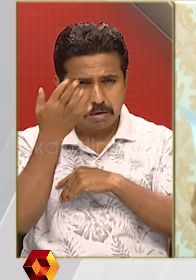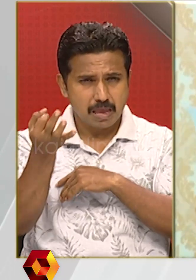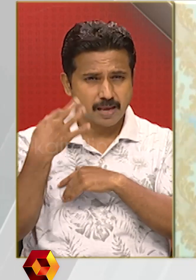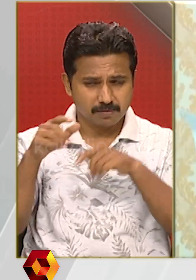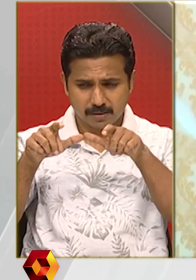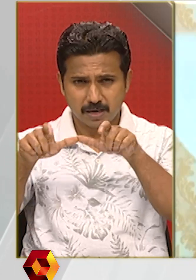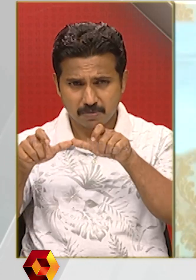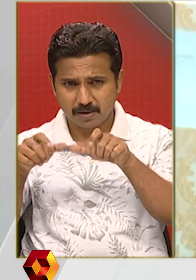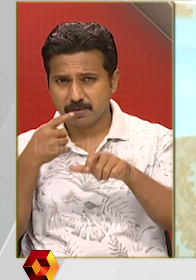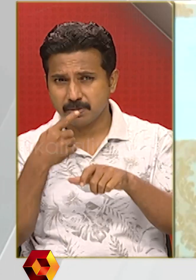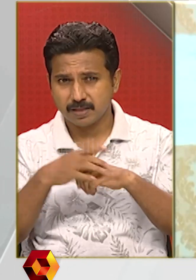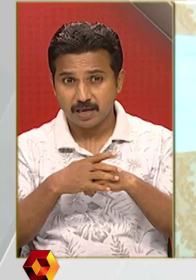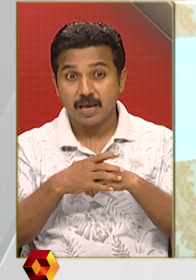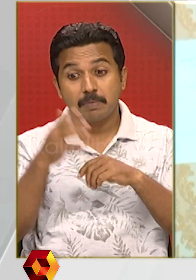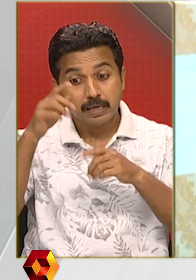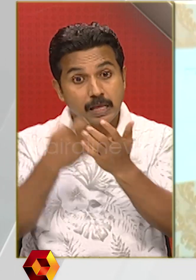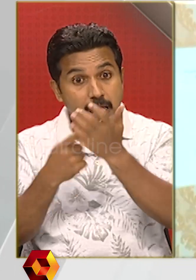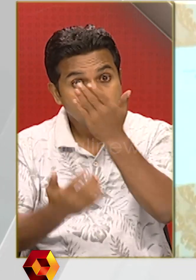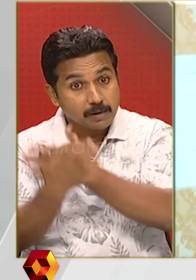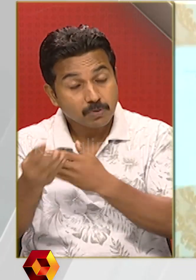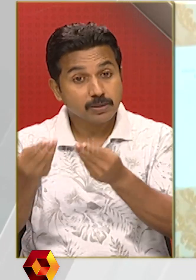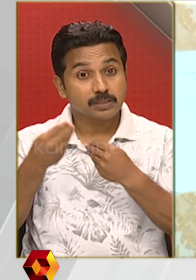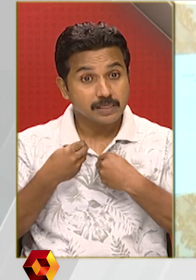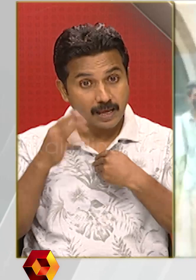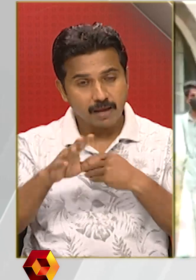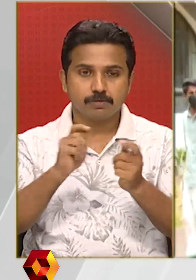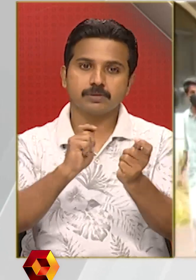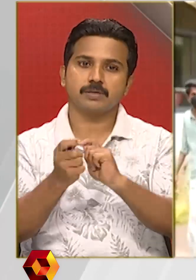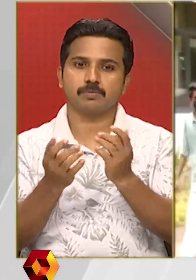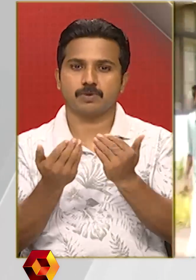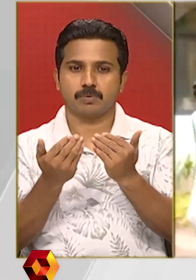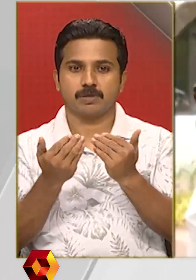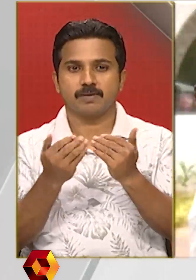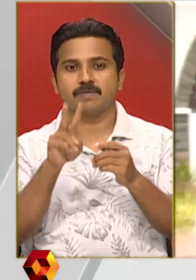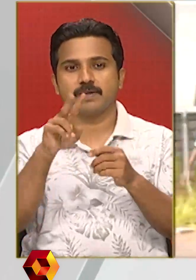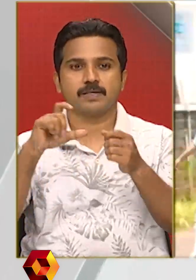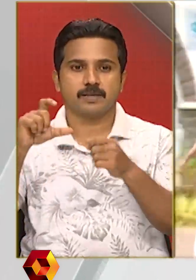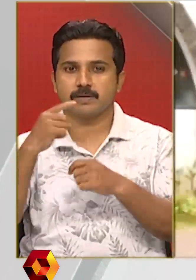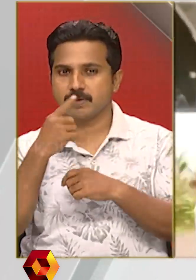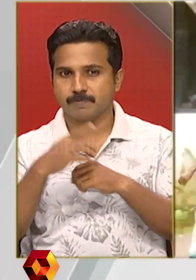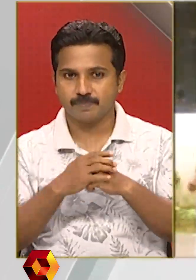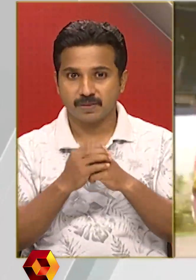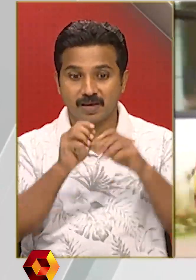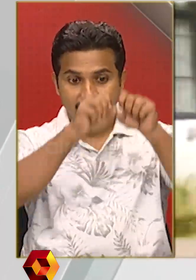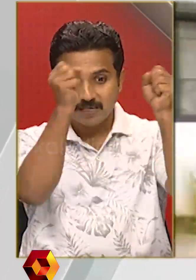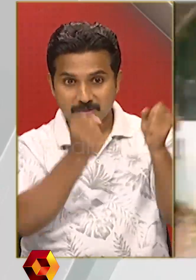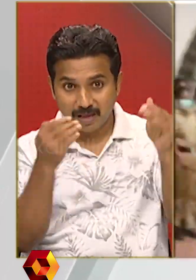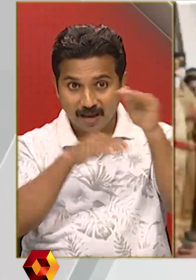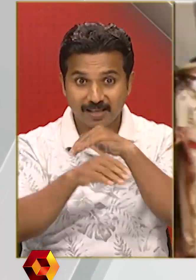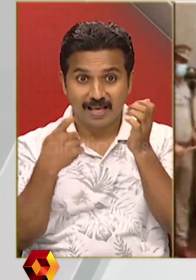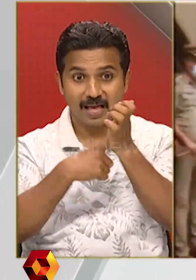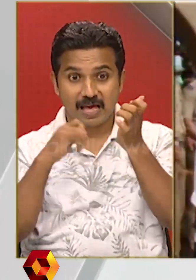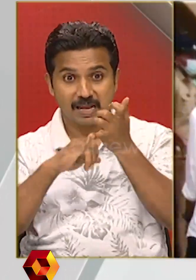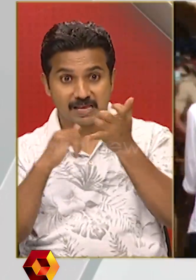റിപ്പോർട്ട് ലഭിച്ചതിന് ശേഷം തുടർ നടപടികൾ സ്വീകരിക്കുമെന്നും വി സി പറഞ്ഞു. അതേസമയം സിലബസിൽ കാവ്യവൽക്കരണം ആരോപിച്ച്